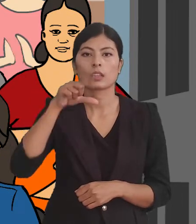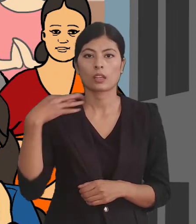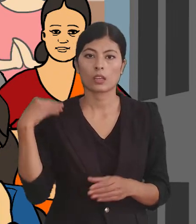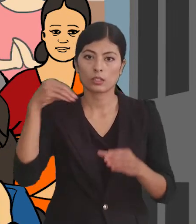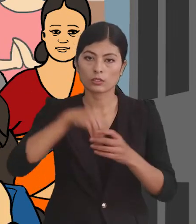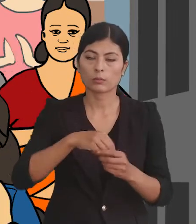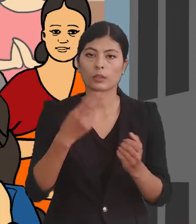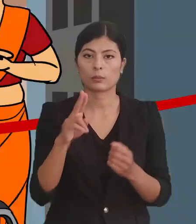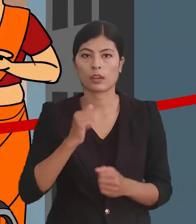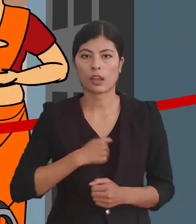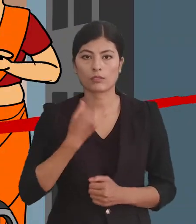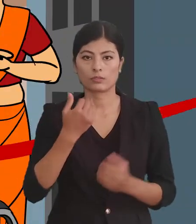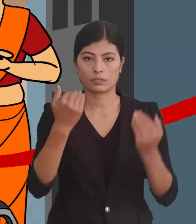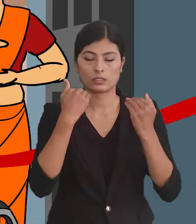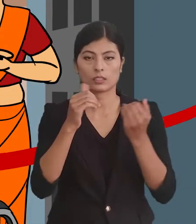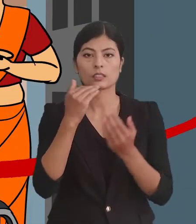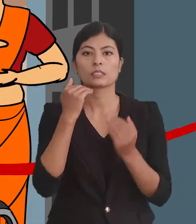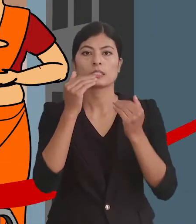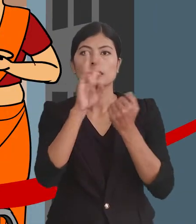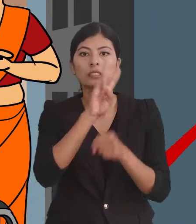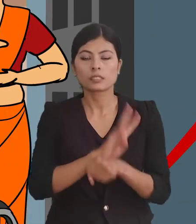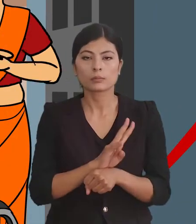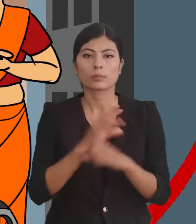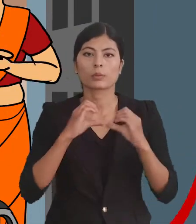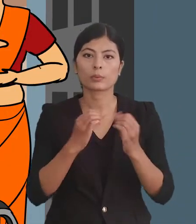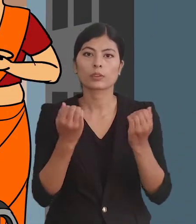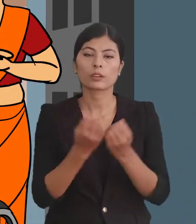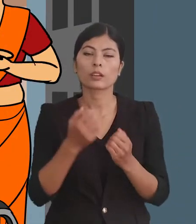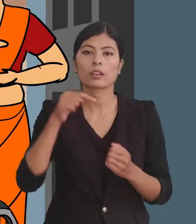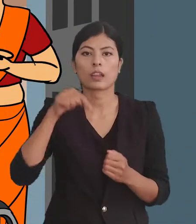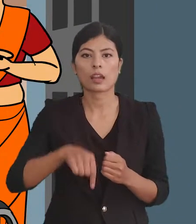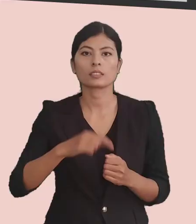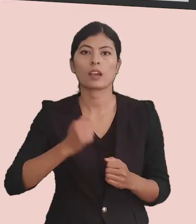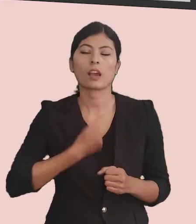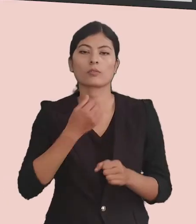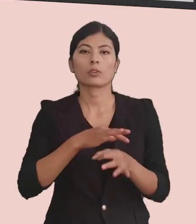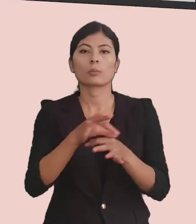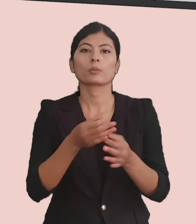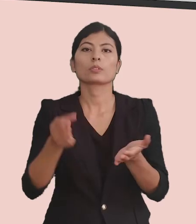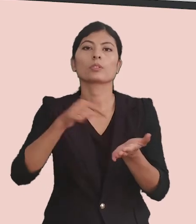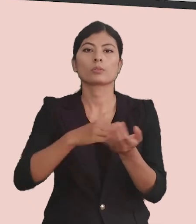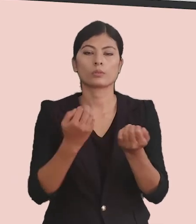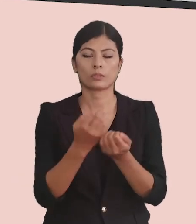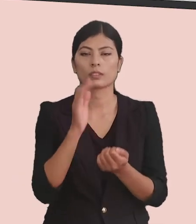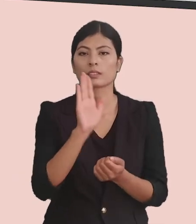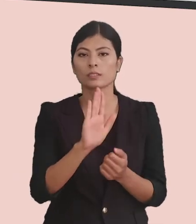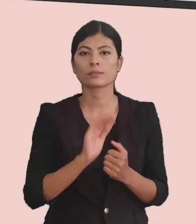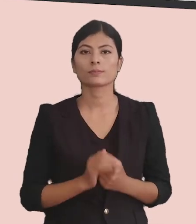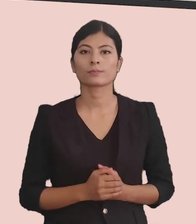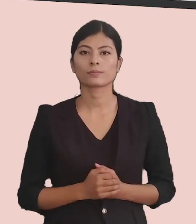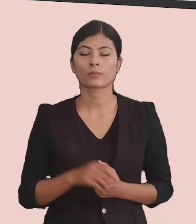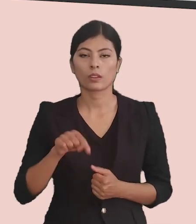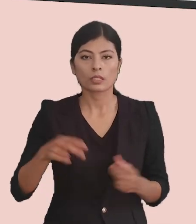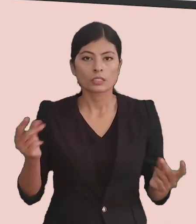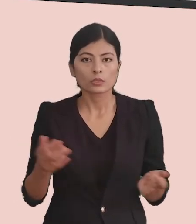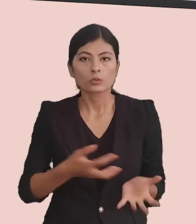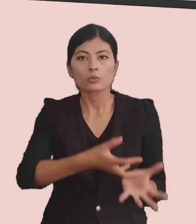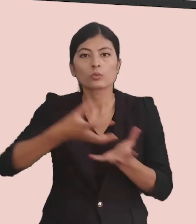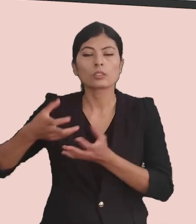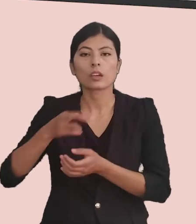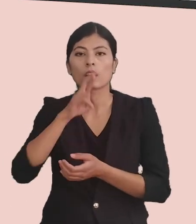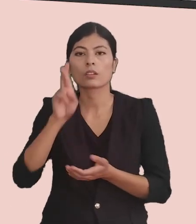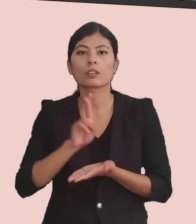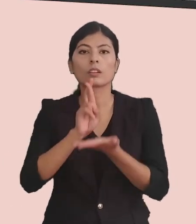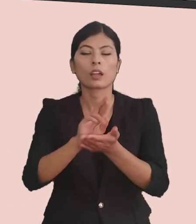भेलन। अपने सिखले सिप के प्रयोग करैत सृजना आई अपने व्यवसाय शुरू कैले छ। तत्काल उद्धार तथा राहत समिति